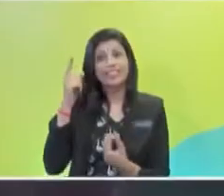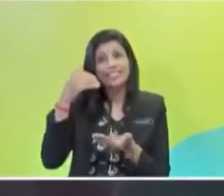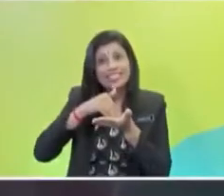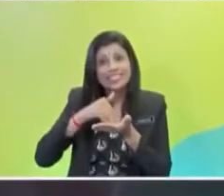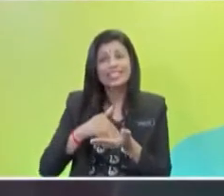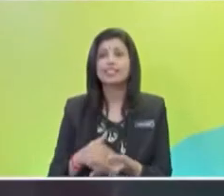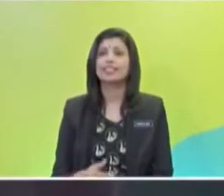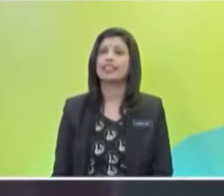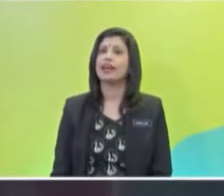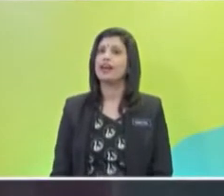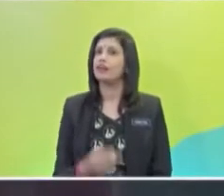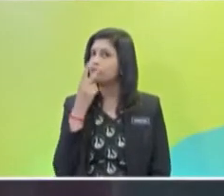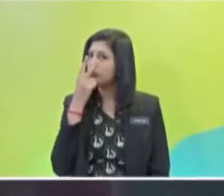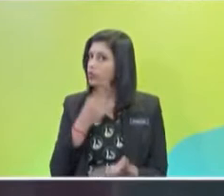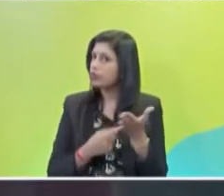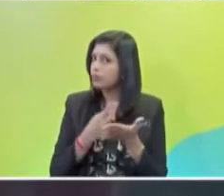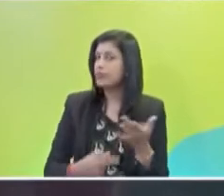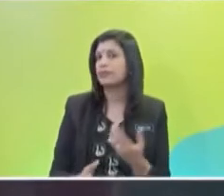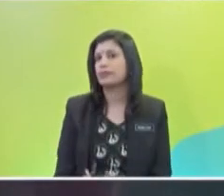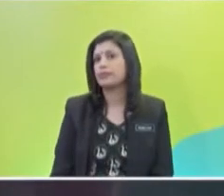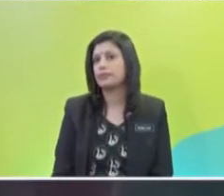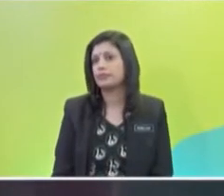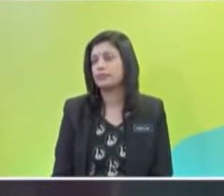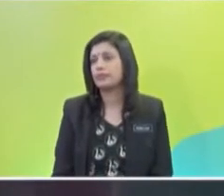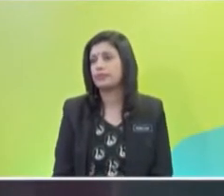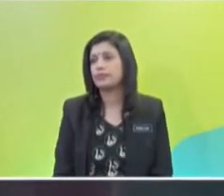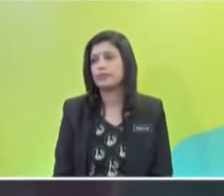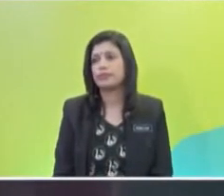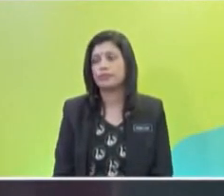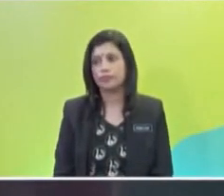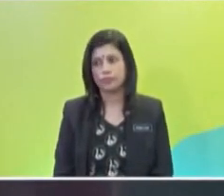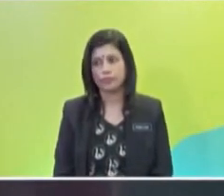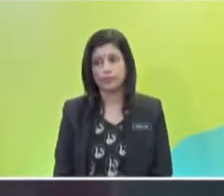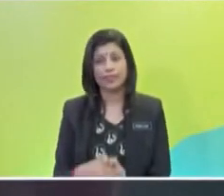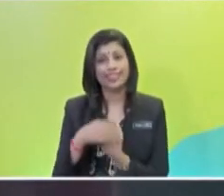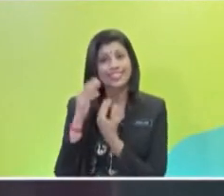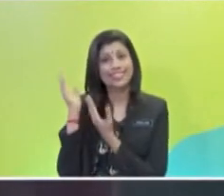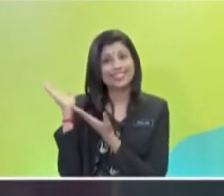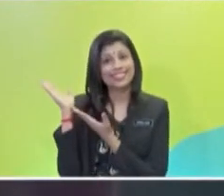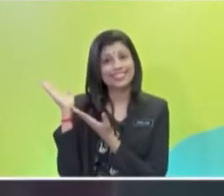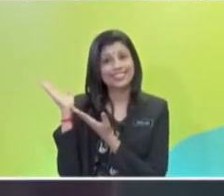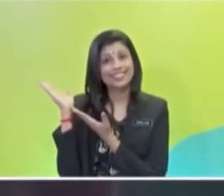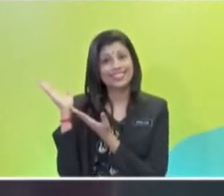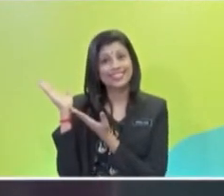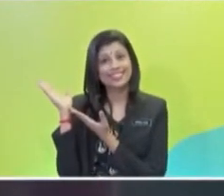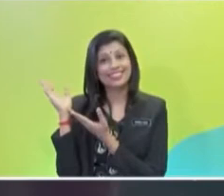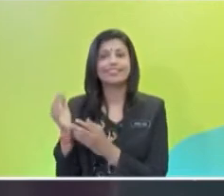Ada satu lagi. Okey, jom kita lihat sama-sama menu terakhir di kedai cikgu.